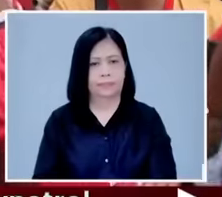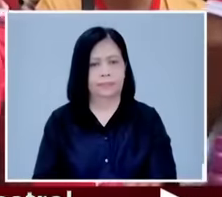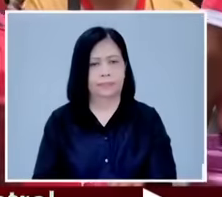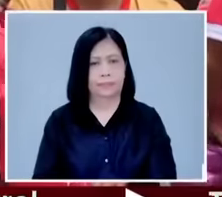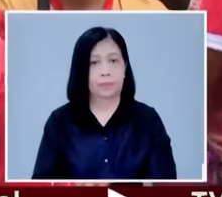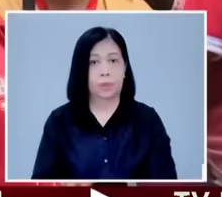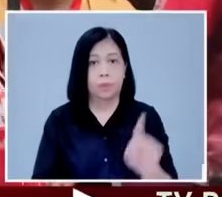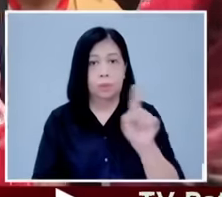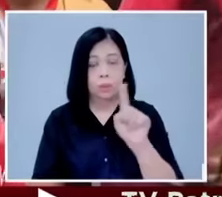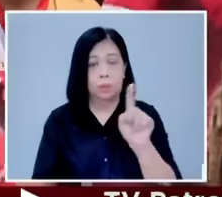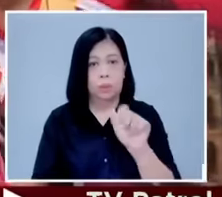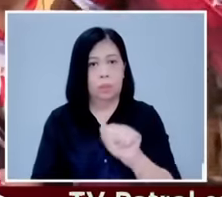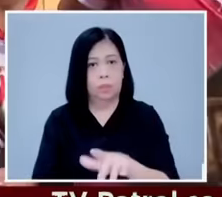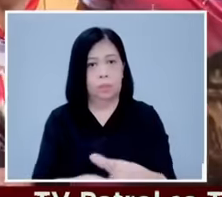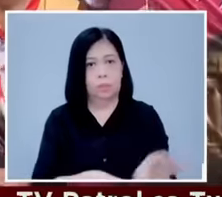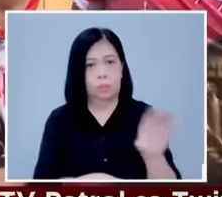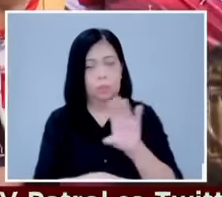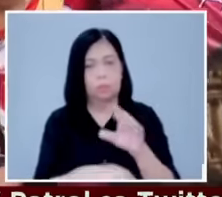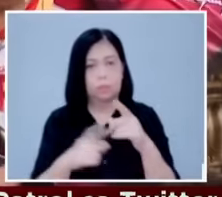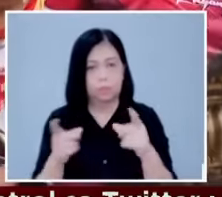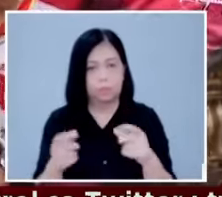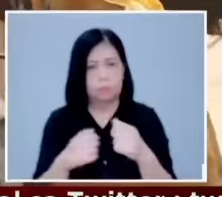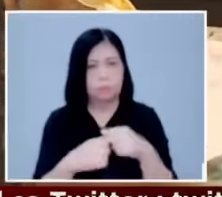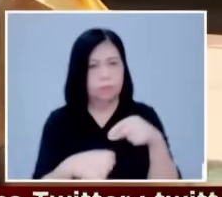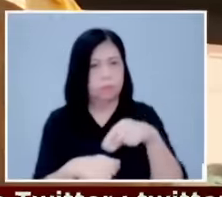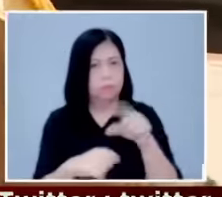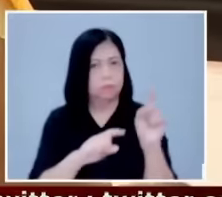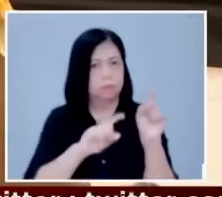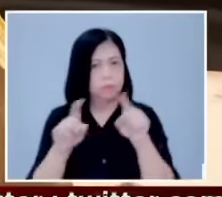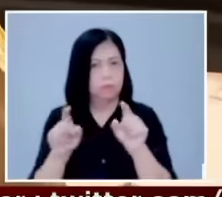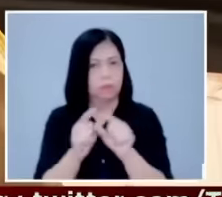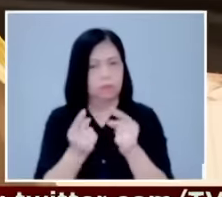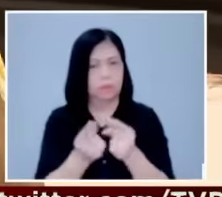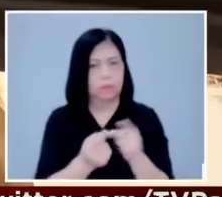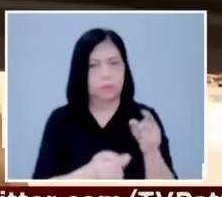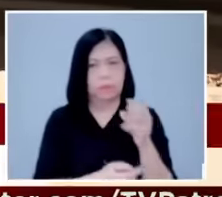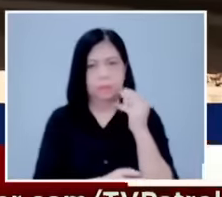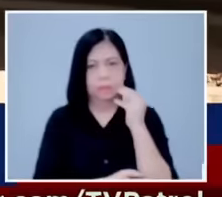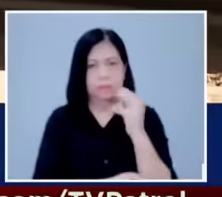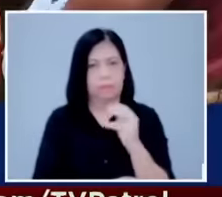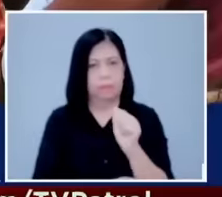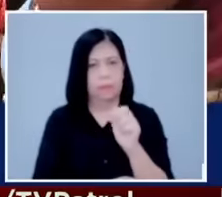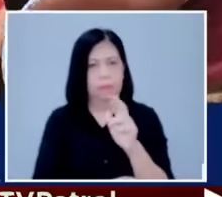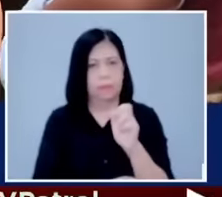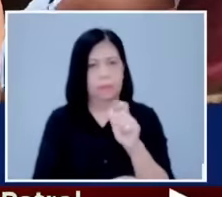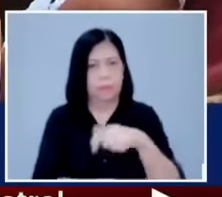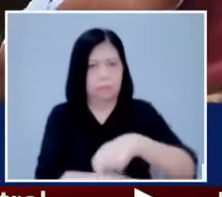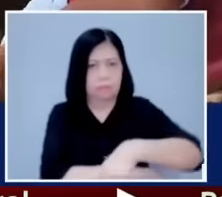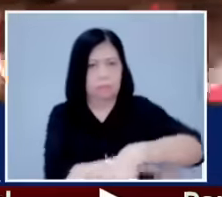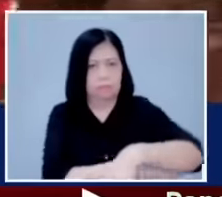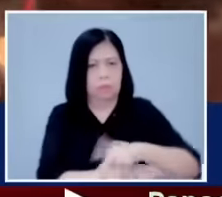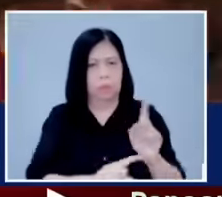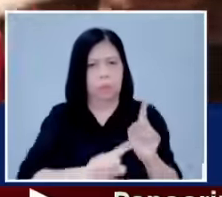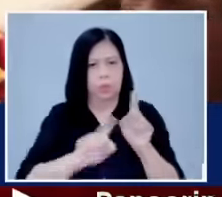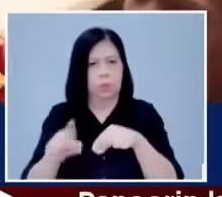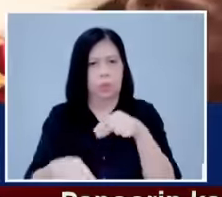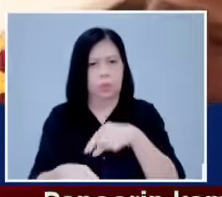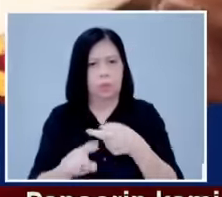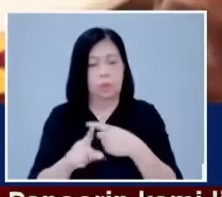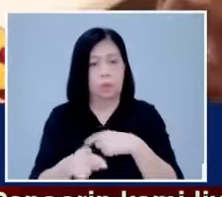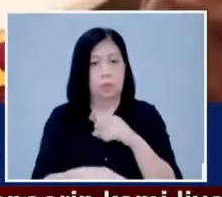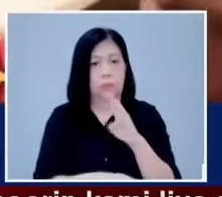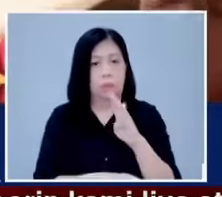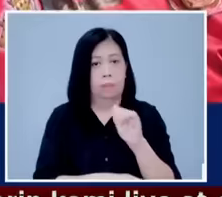Alauna pa lang na madaling araw, nasa Quiapo na ang grupo ni Maricel. Kwento niya, hating gabi nang tumulak sila pa Quiapo mula bagong